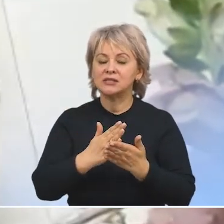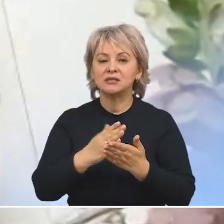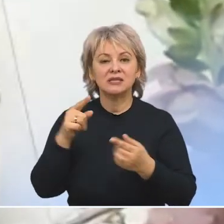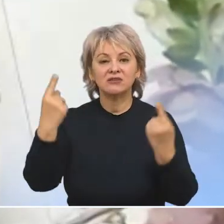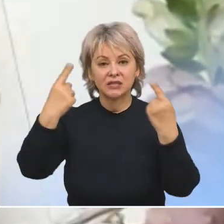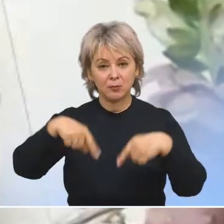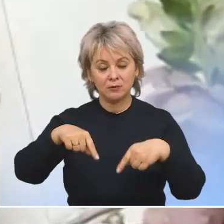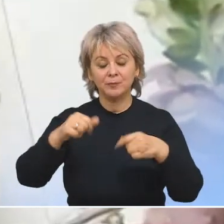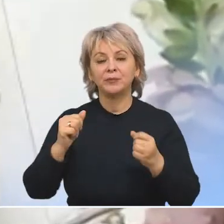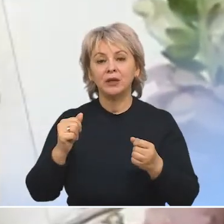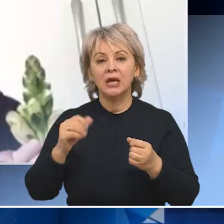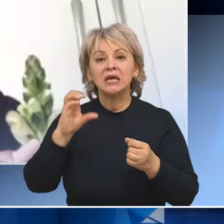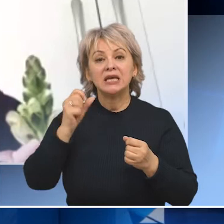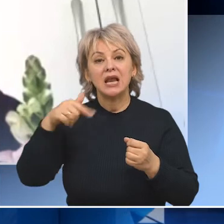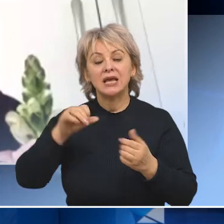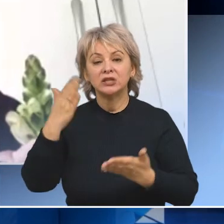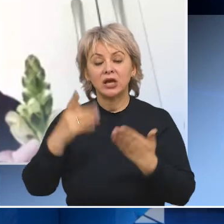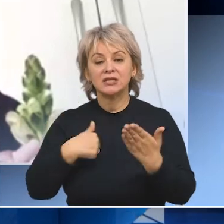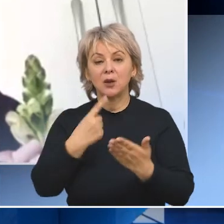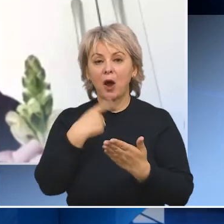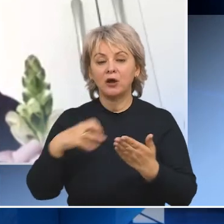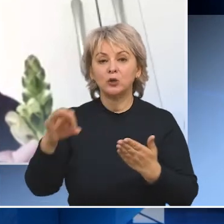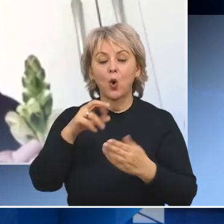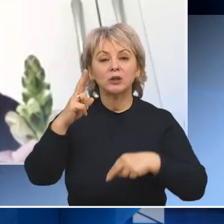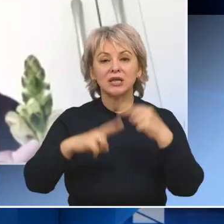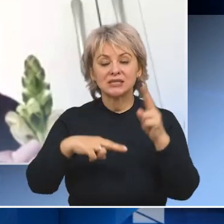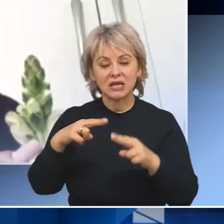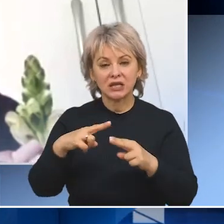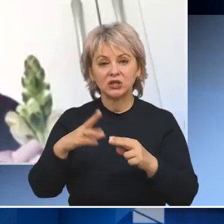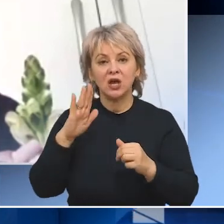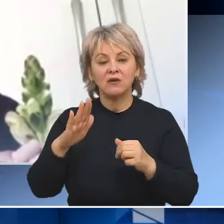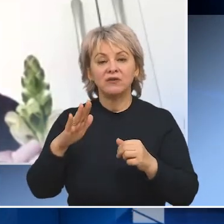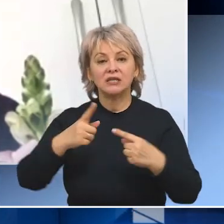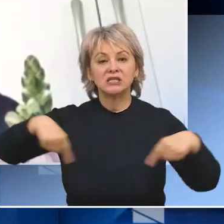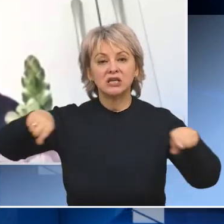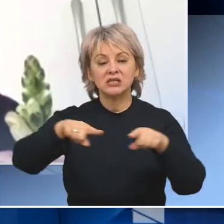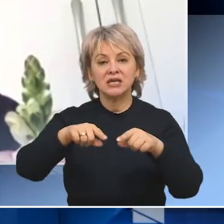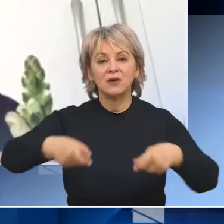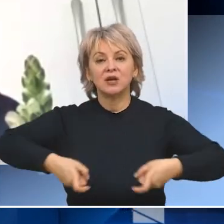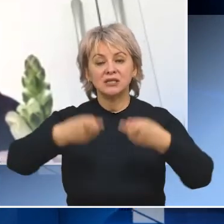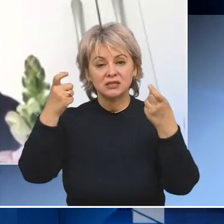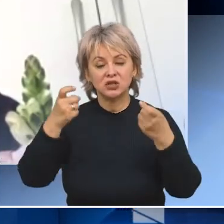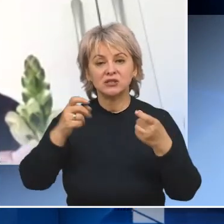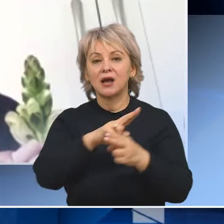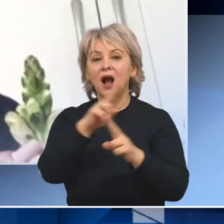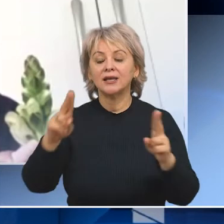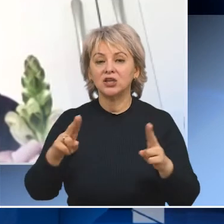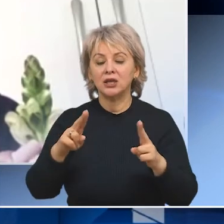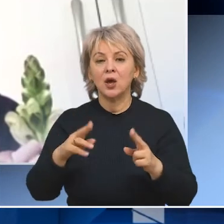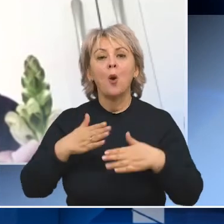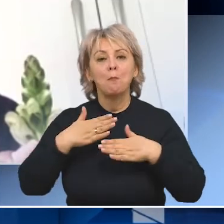глубокой депрессии. Елена, если мы говорим о настроениях в среде ательеров, какие они